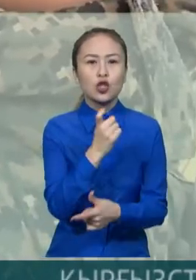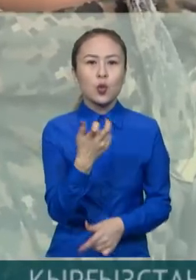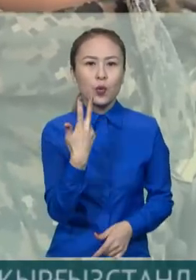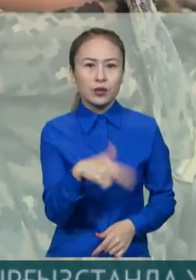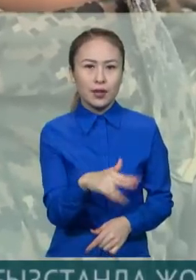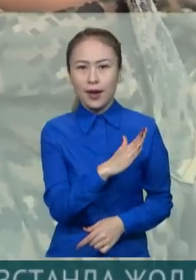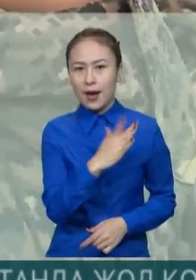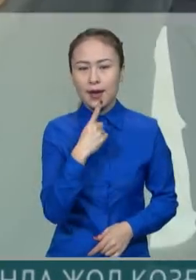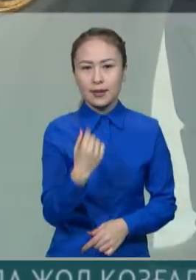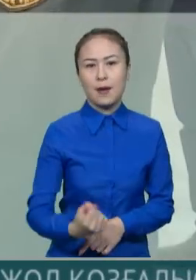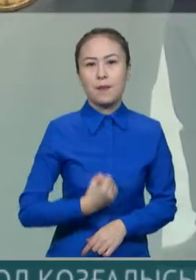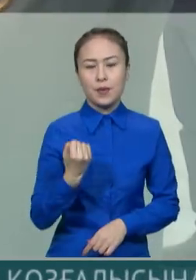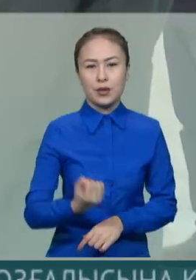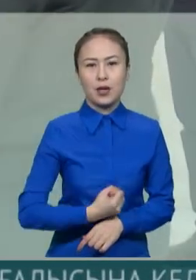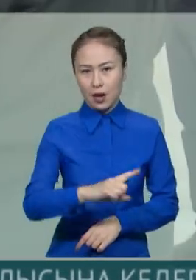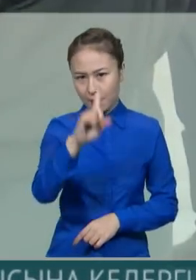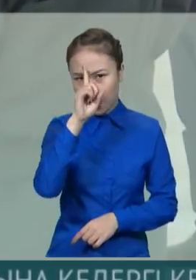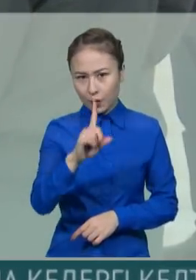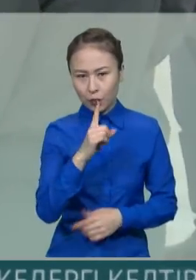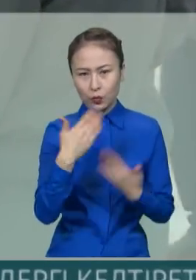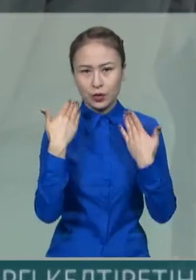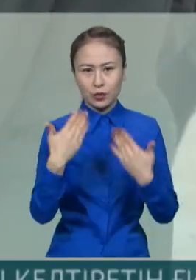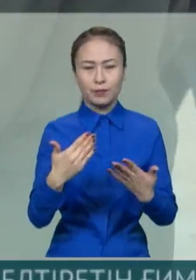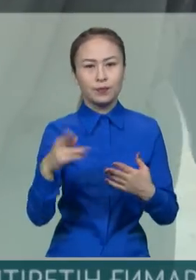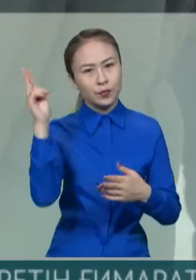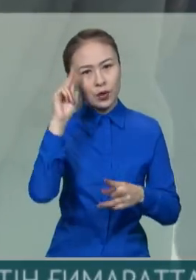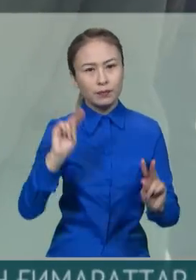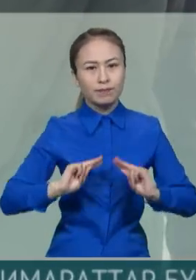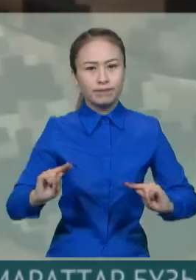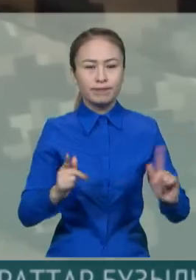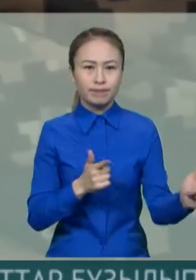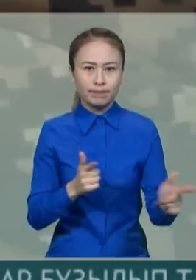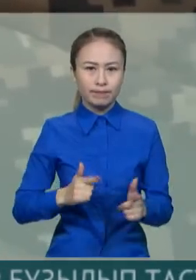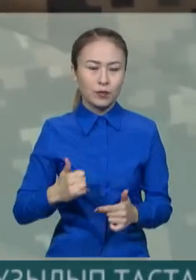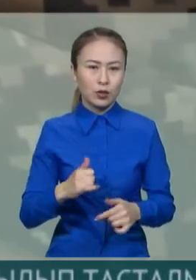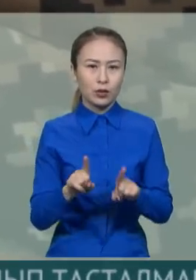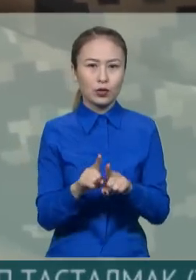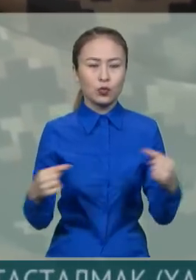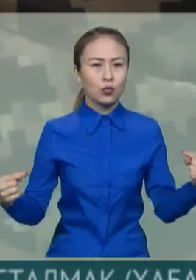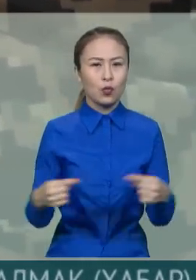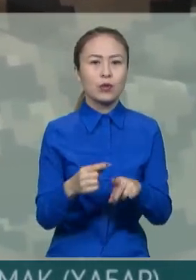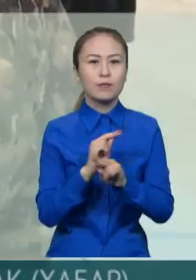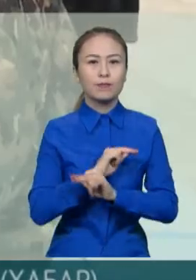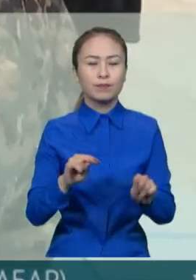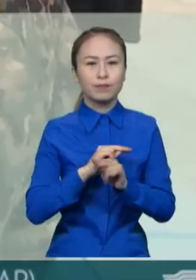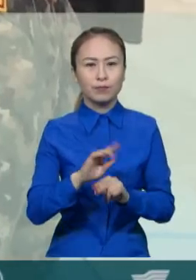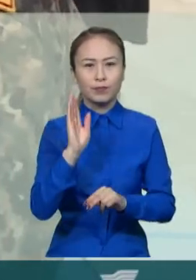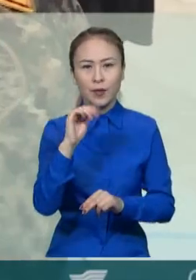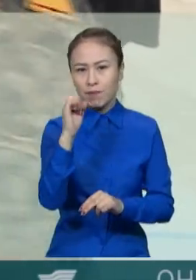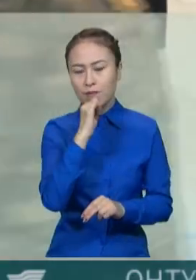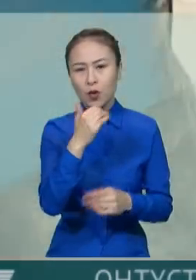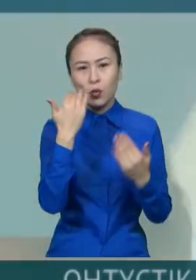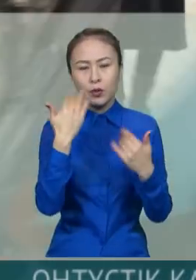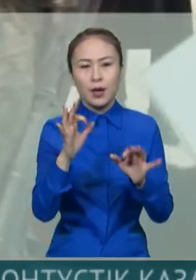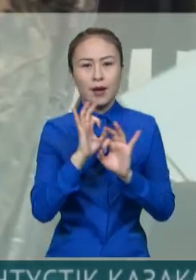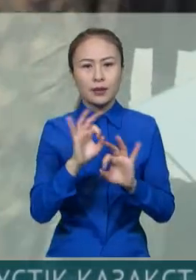берді. 130-дан астам сарбаз бір ай бойы бастауыш әскери дайындықтан өтіп, енді нағыз әскери өмірдің дәмін татпақ. Бөлім